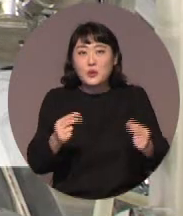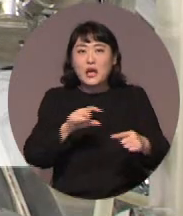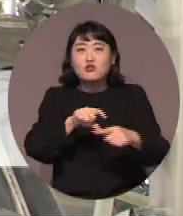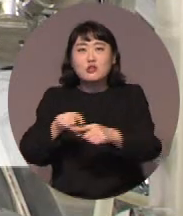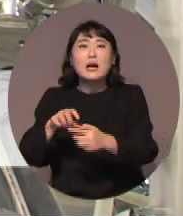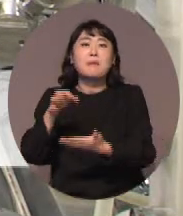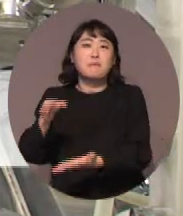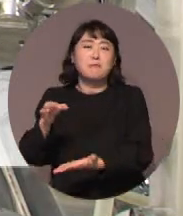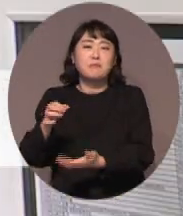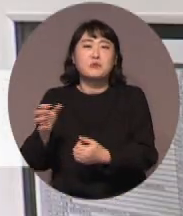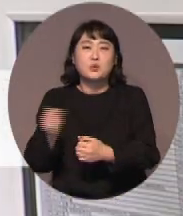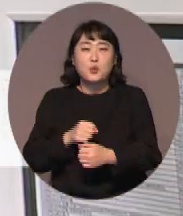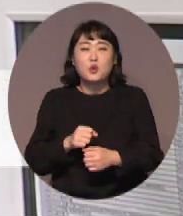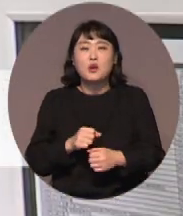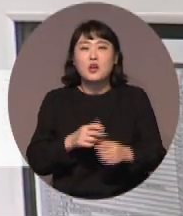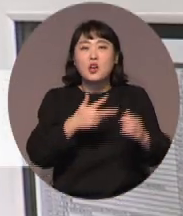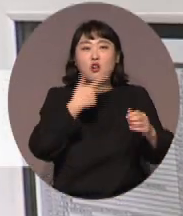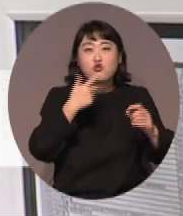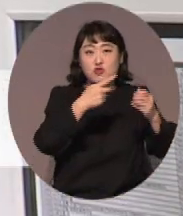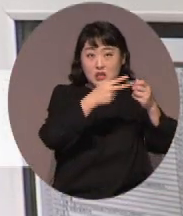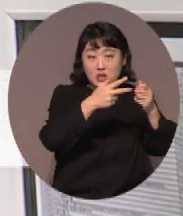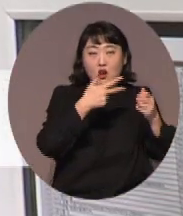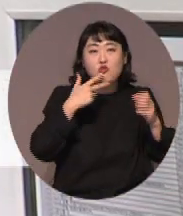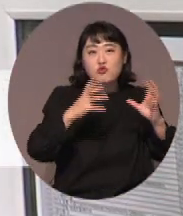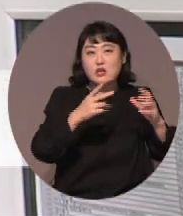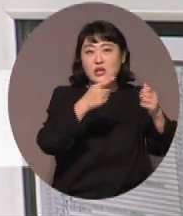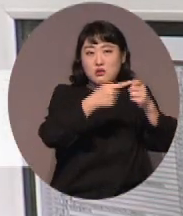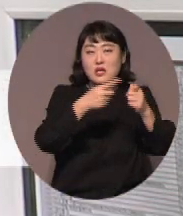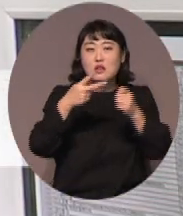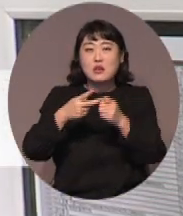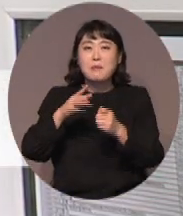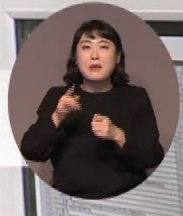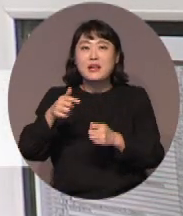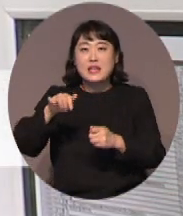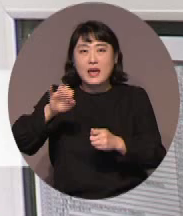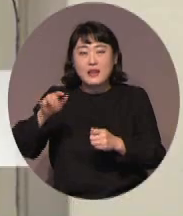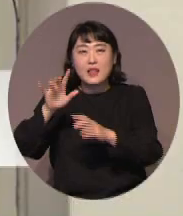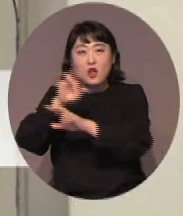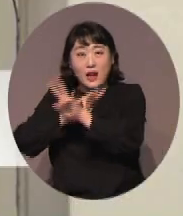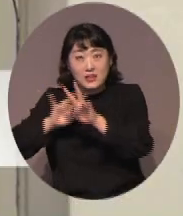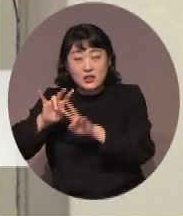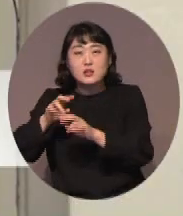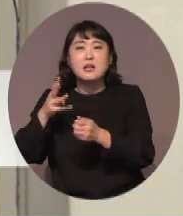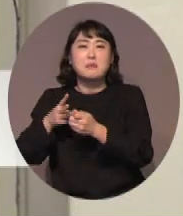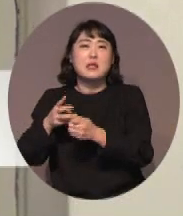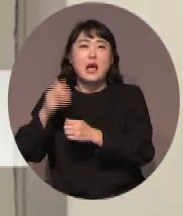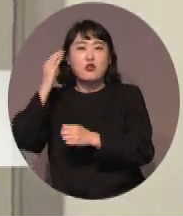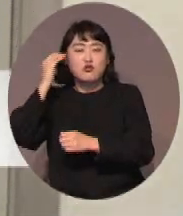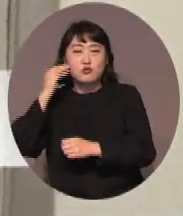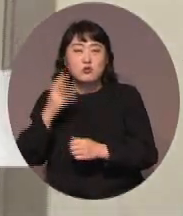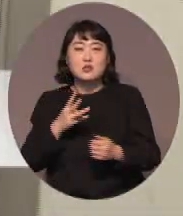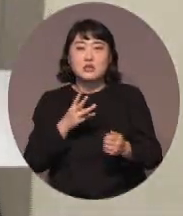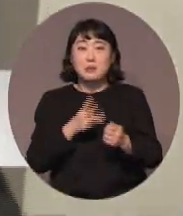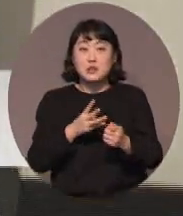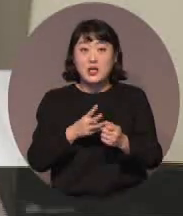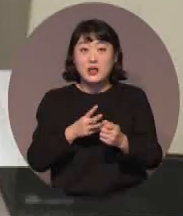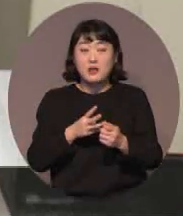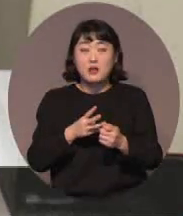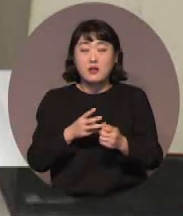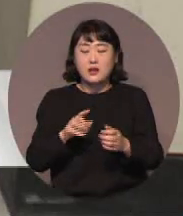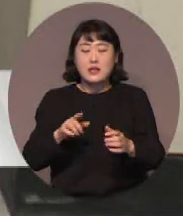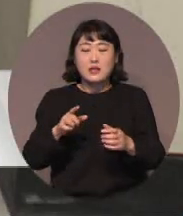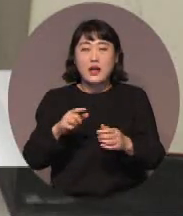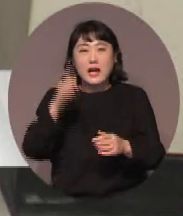케임브리지와 네덜란드 벨기에 에인트호벤에 이어 세계 3위를 기록했고 아시아에서는 일본 가나자와 등을 제치고